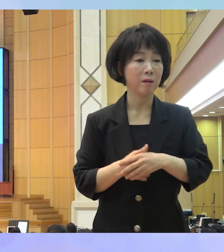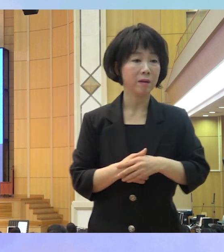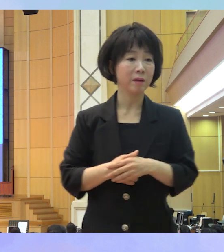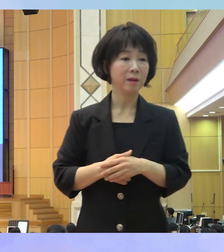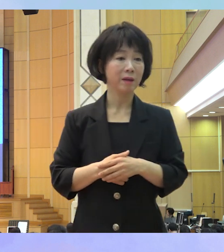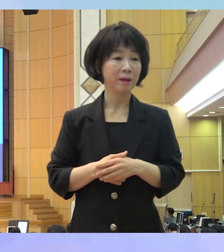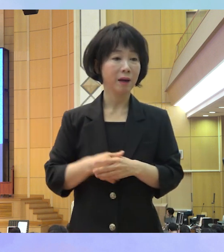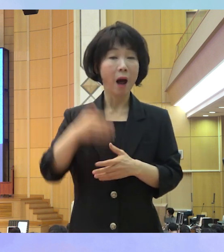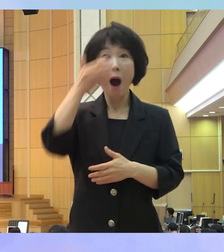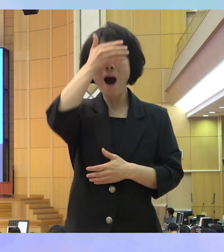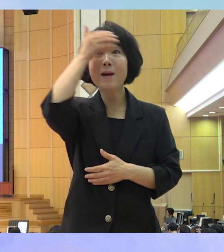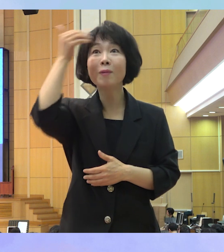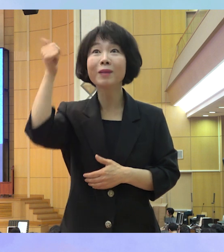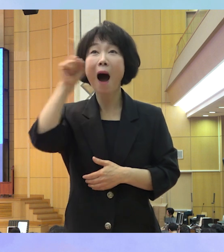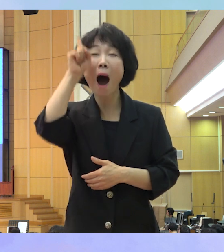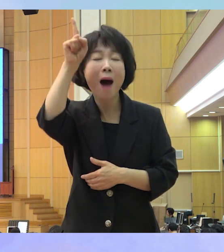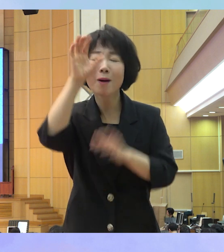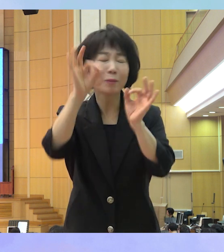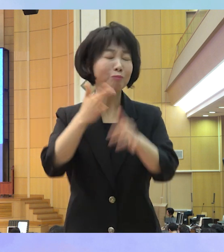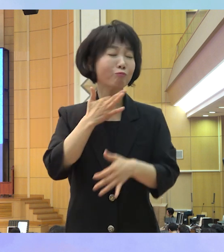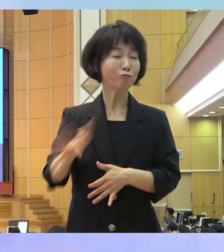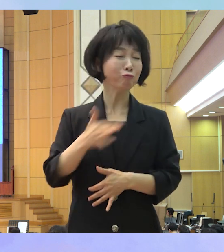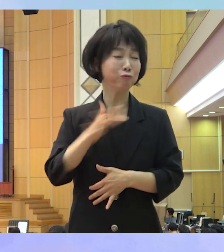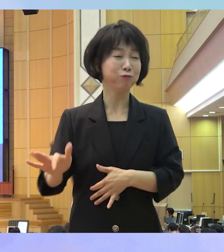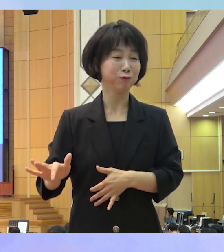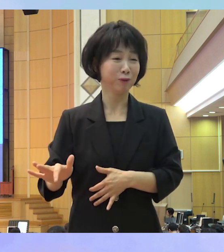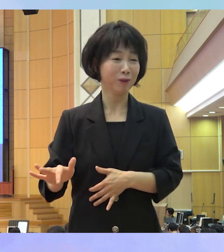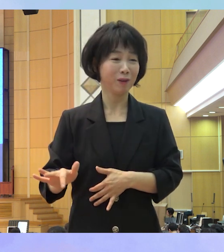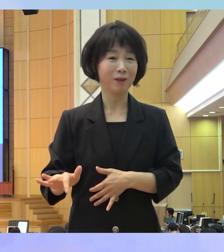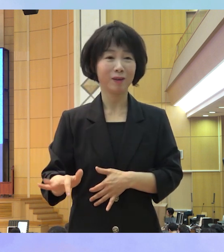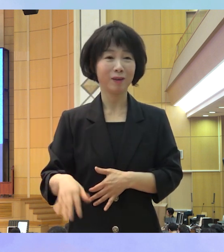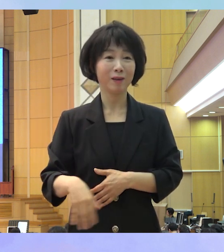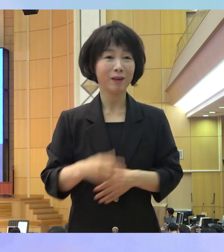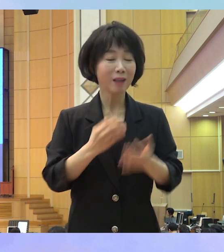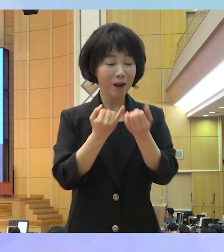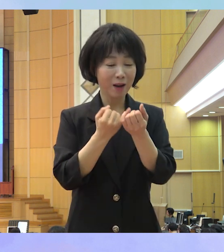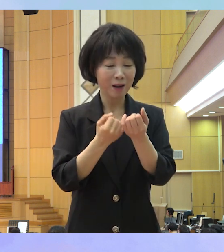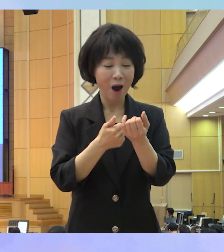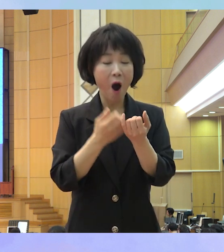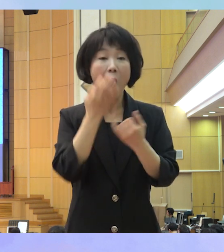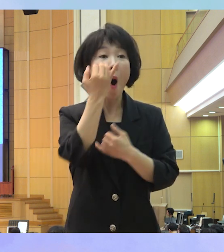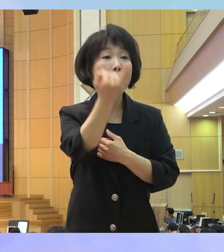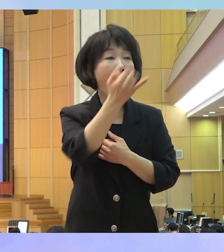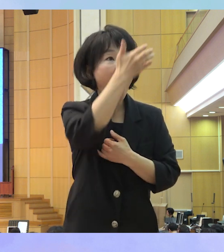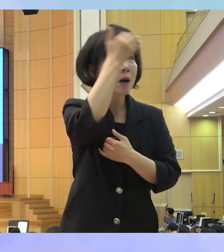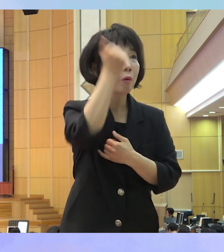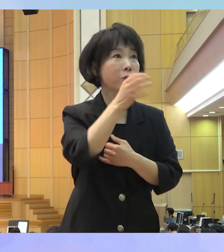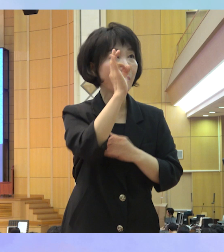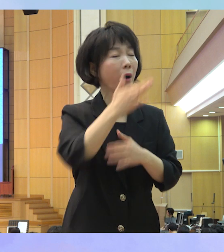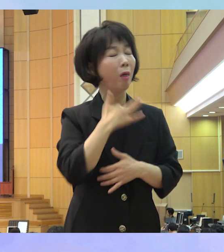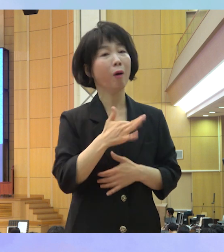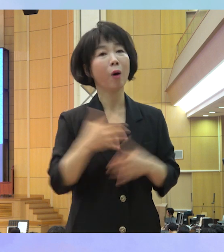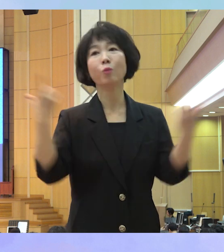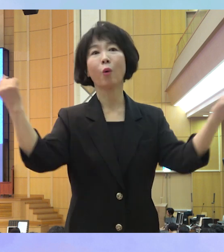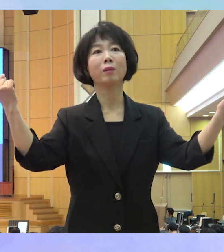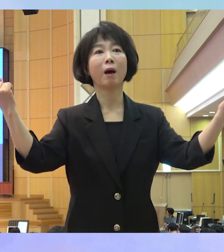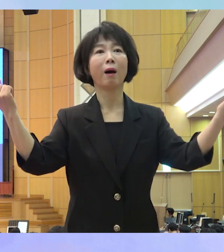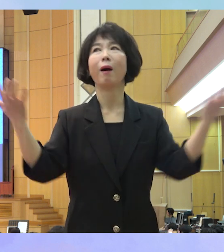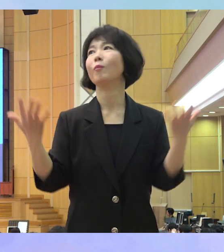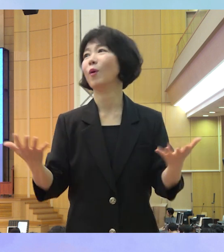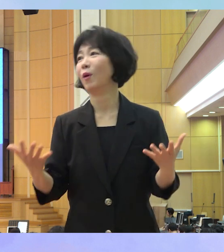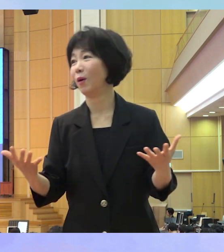할아버지가 제 인생에 한 번도 없었어요. 양쪽 다 할아버지라는 분이 안 계셨어.